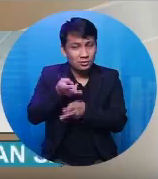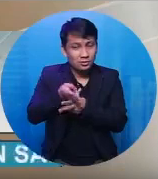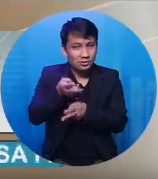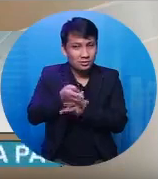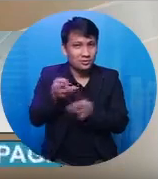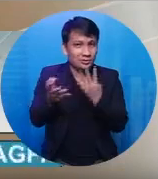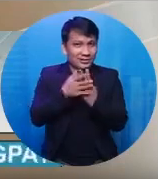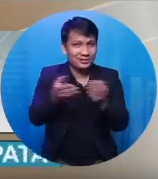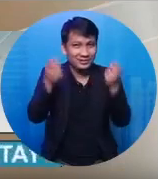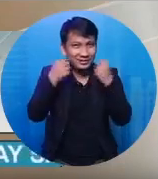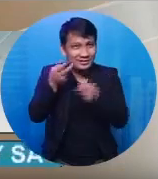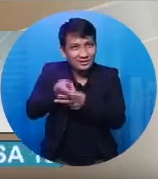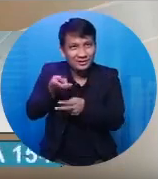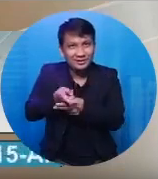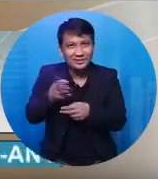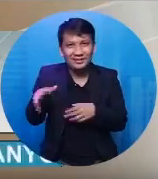mo na.